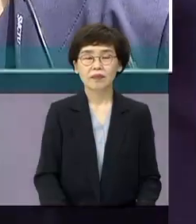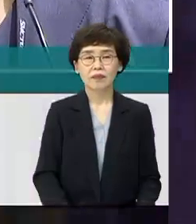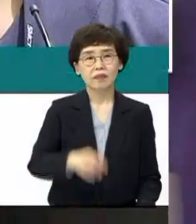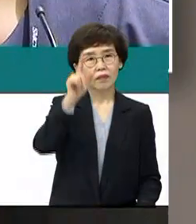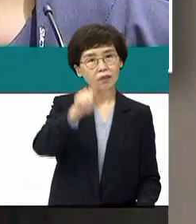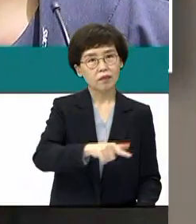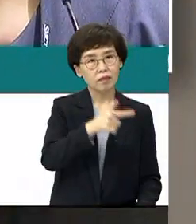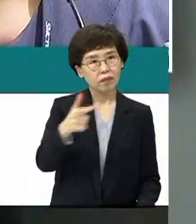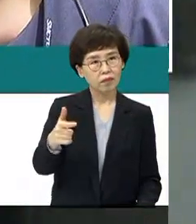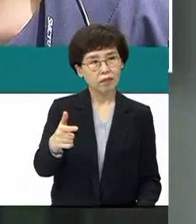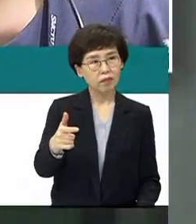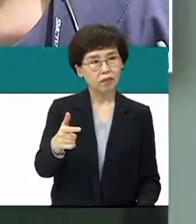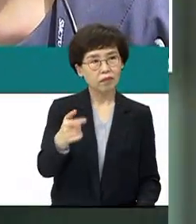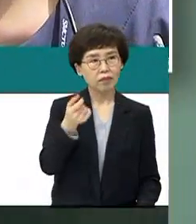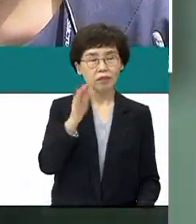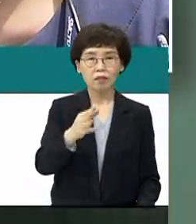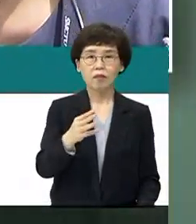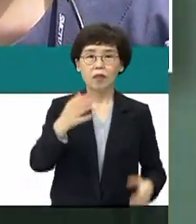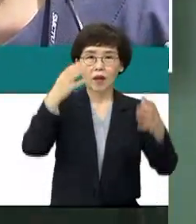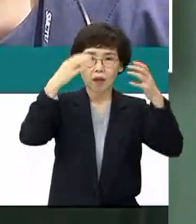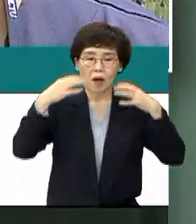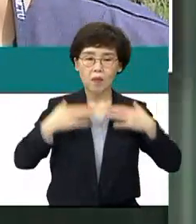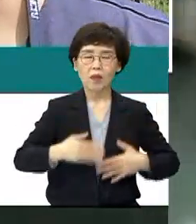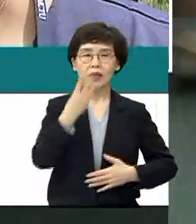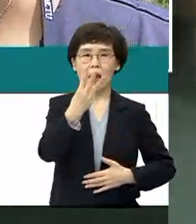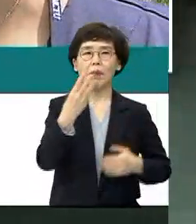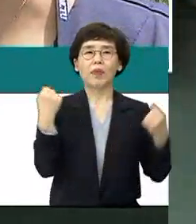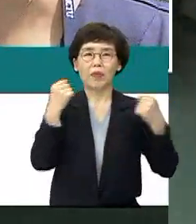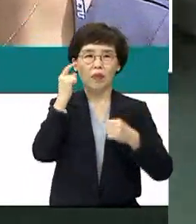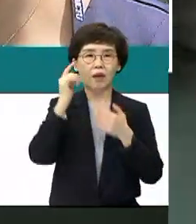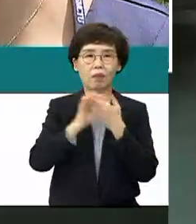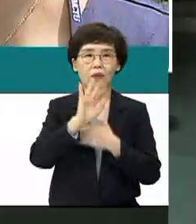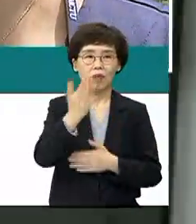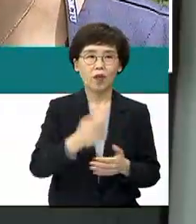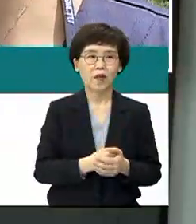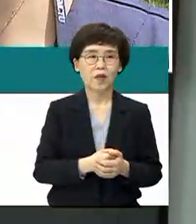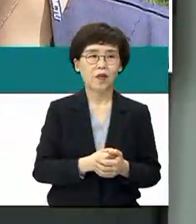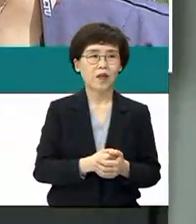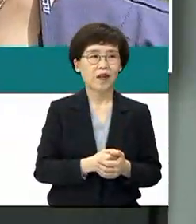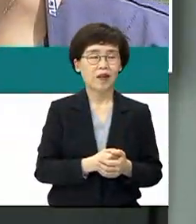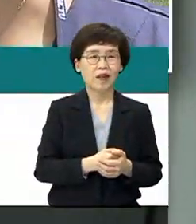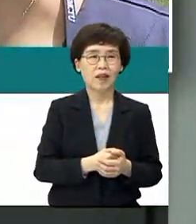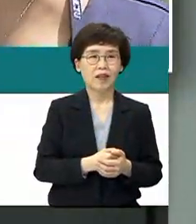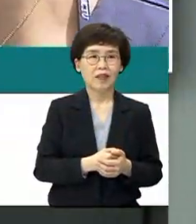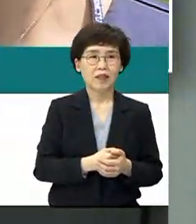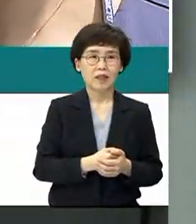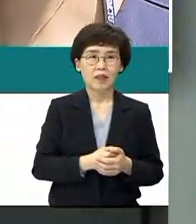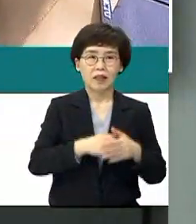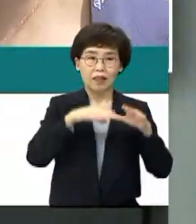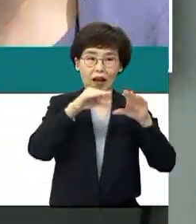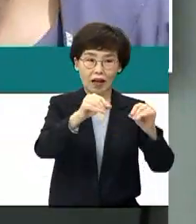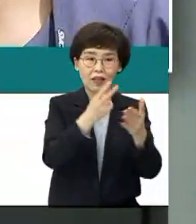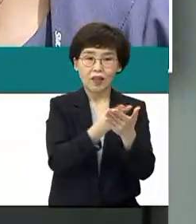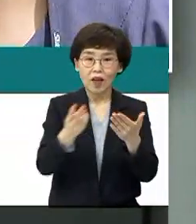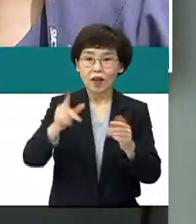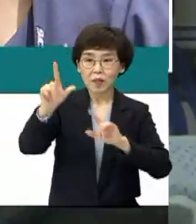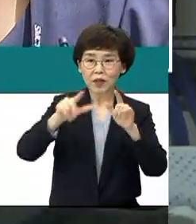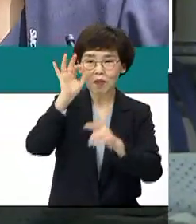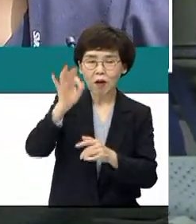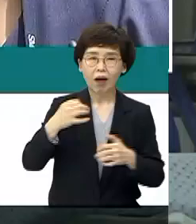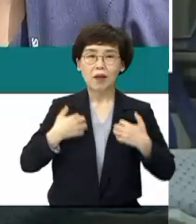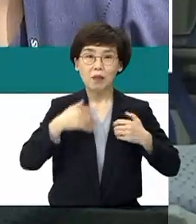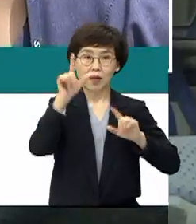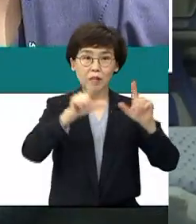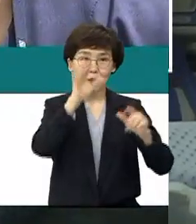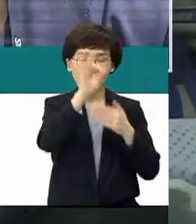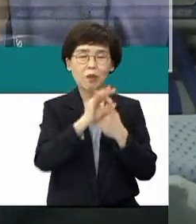하루에 최소 3번을 입는다고 생각하시면 되고요. 음성 나와서 그거 태어나시는 모습 보고 너무 뛸 듯이 기뻐하시는 모습 보면 또